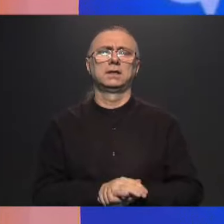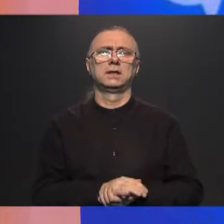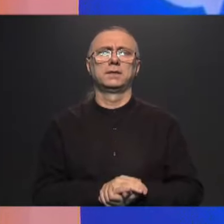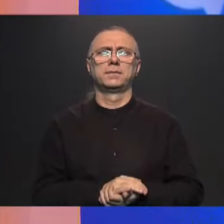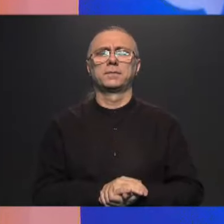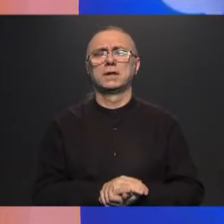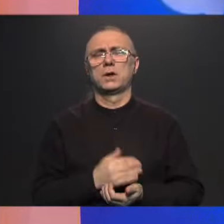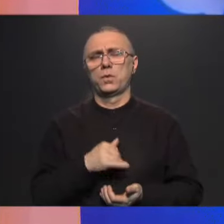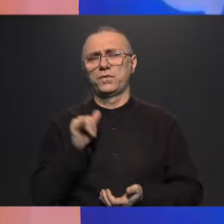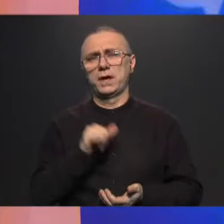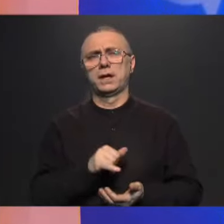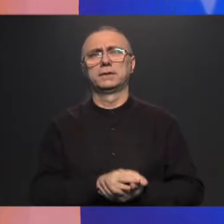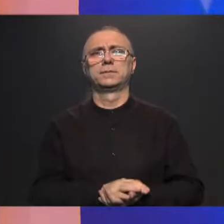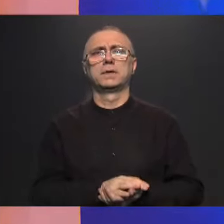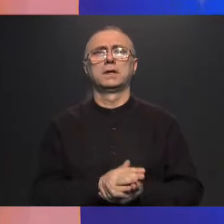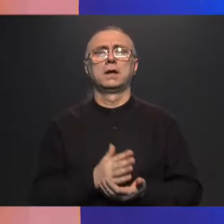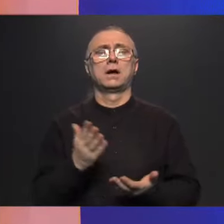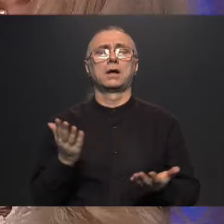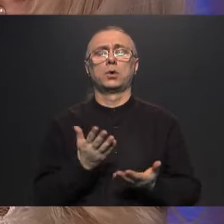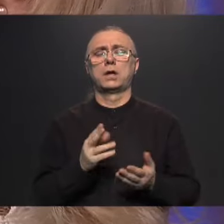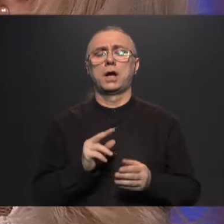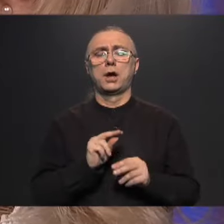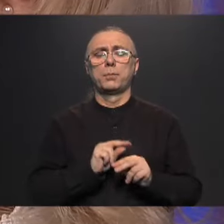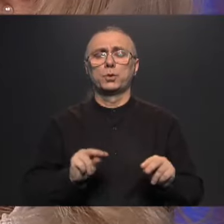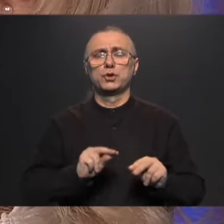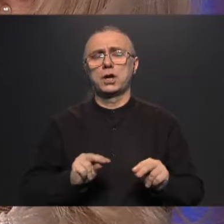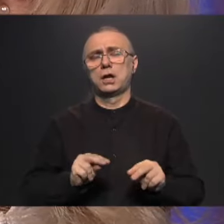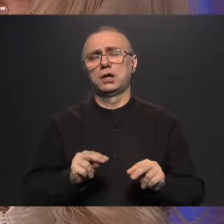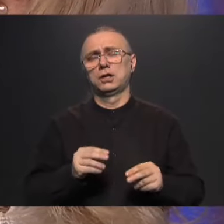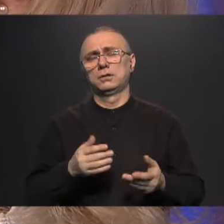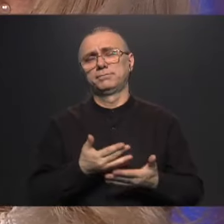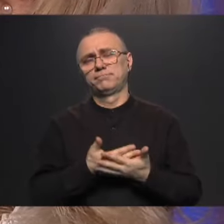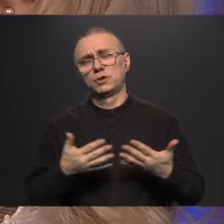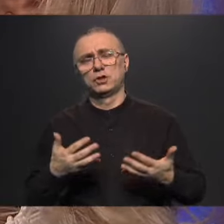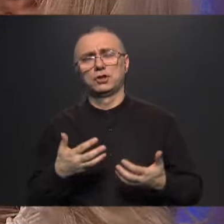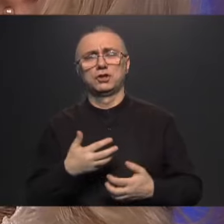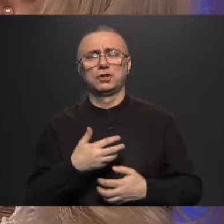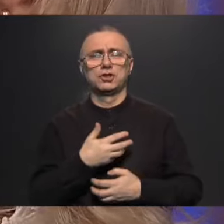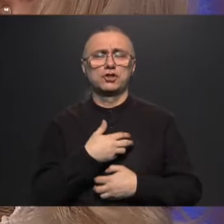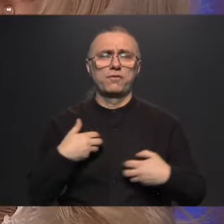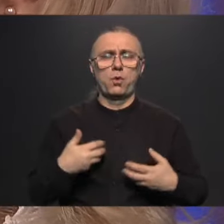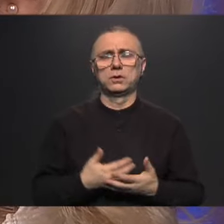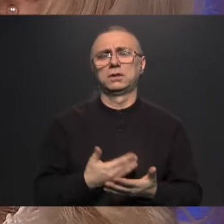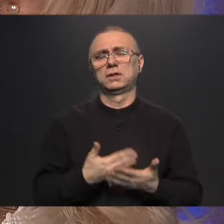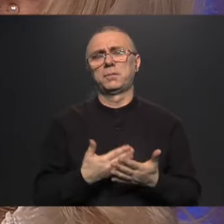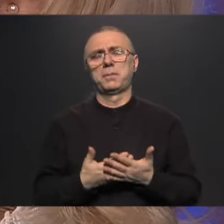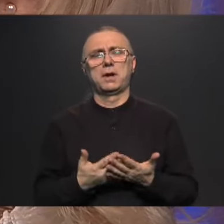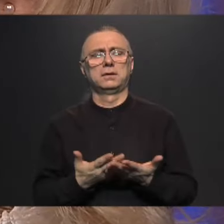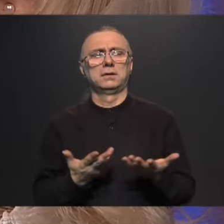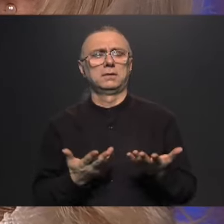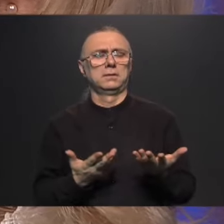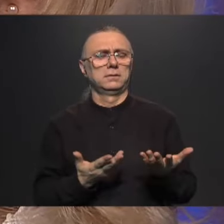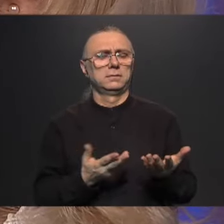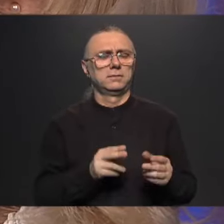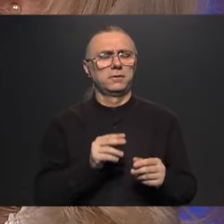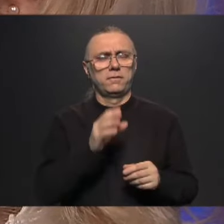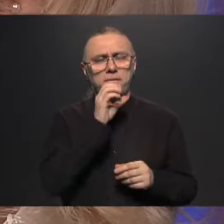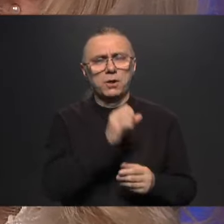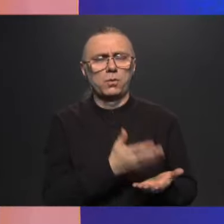этом уверен, которые приручали животных. Там вот та история с сербского монаха, с волчицей.